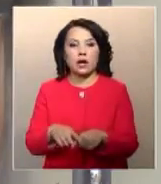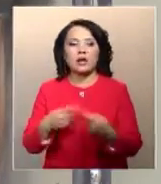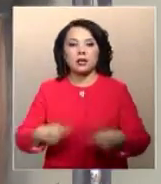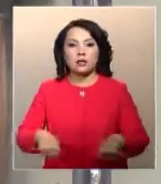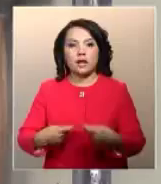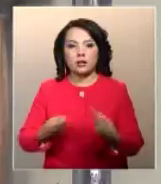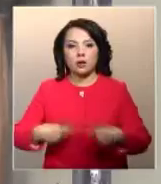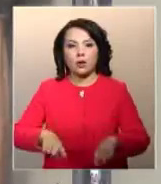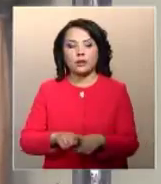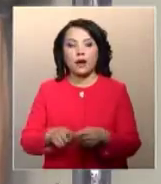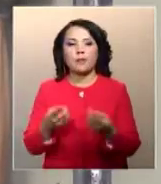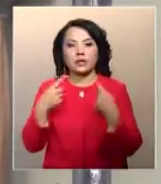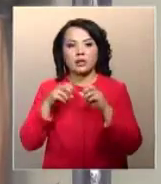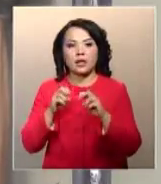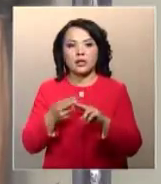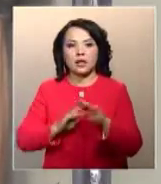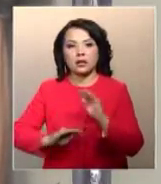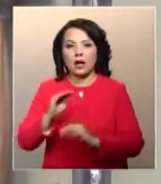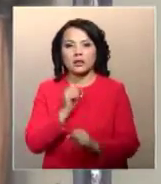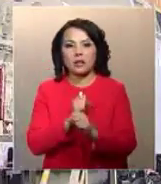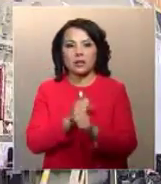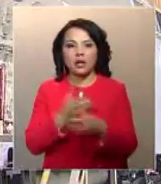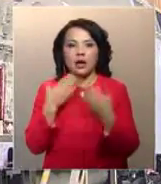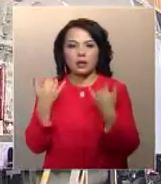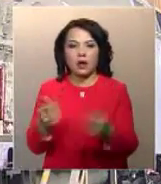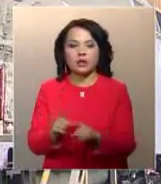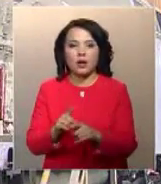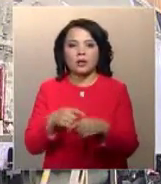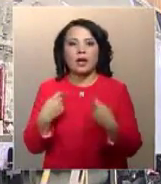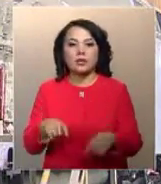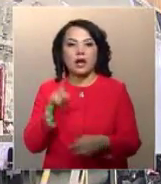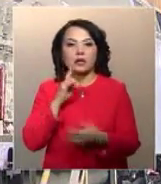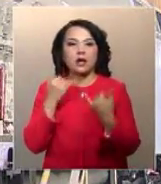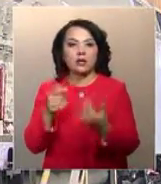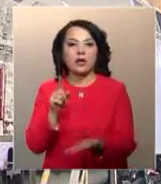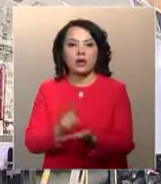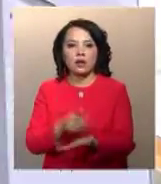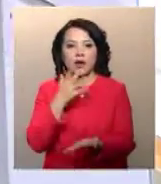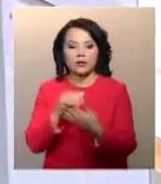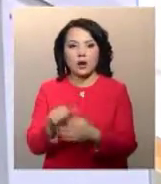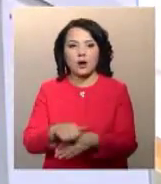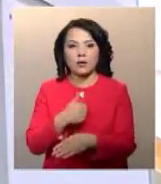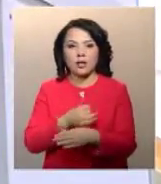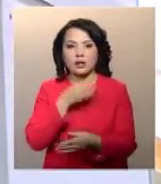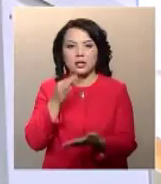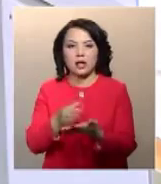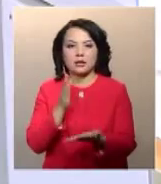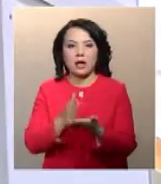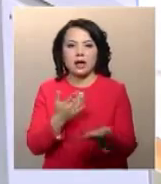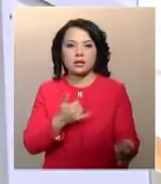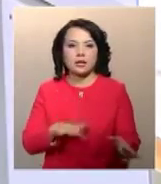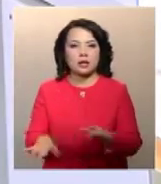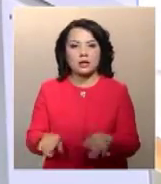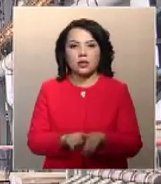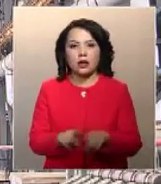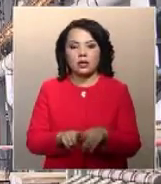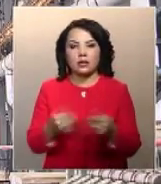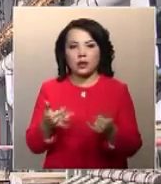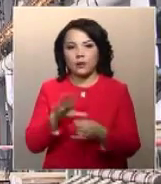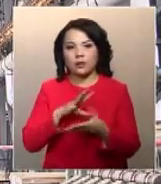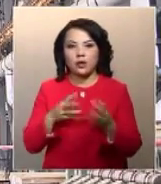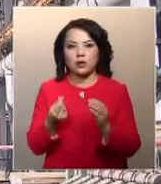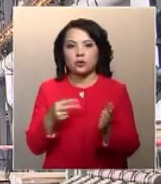қор механизмдерінің оңтайлы тәсілдері арқылы сатылатын болады, дейді үкімет өкілдері. Осы шара аясында елімізде